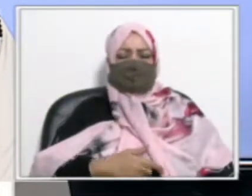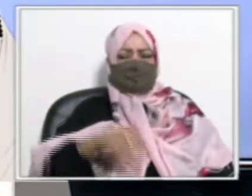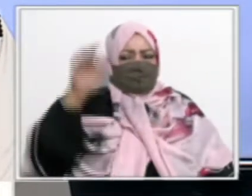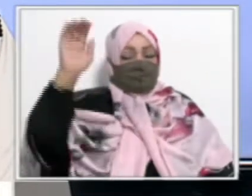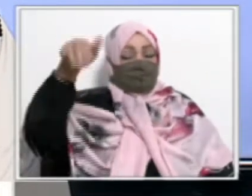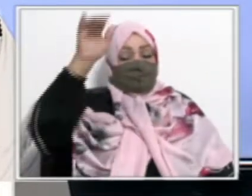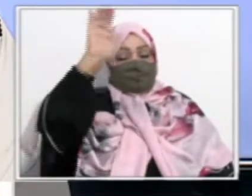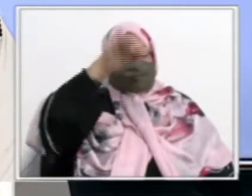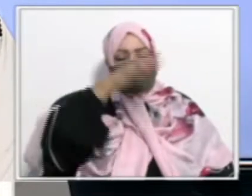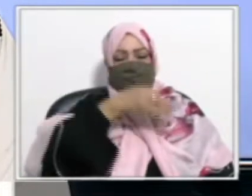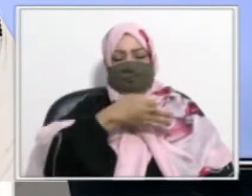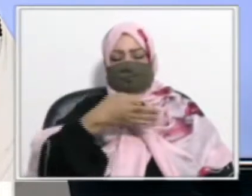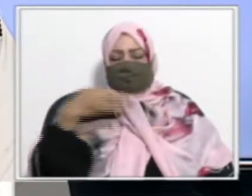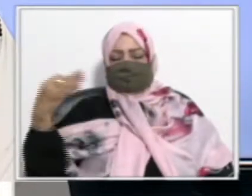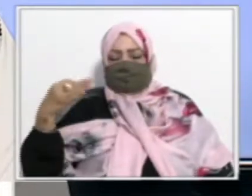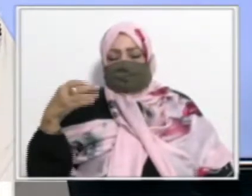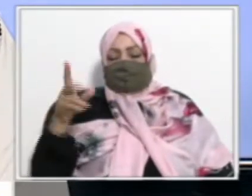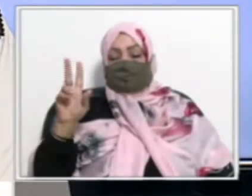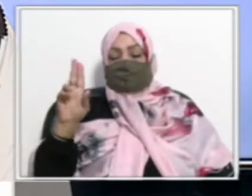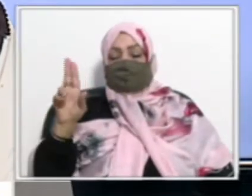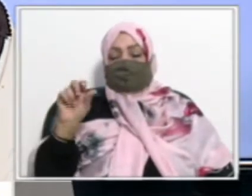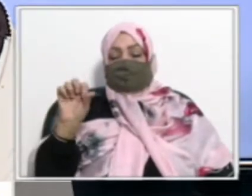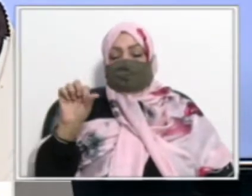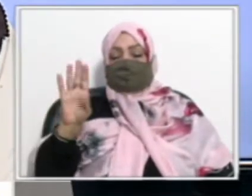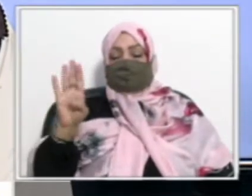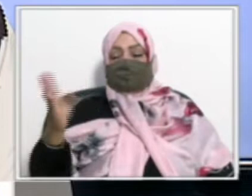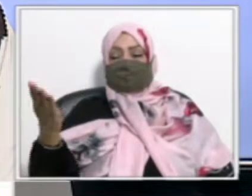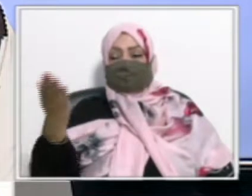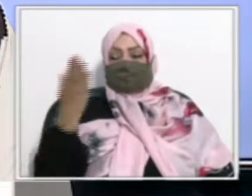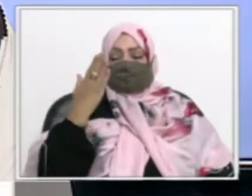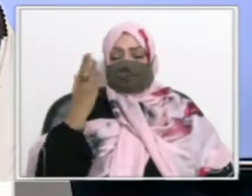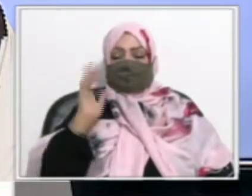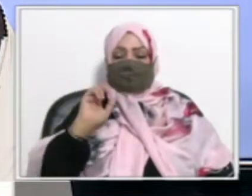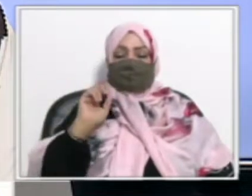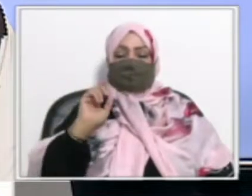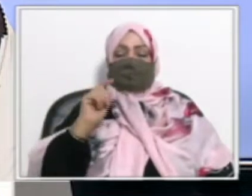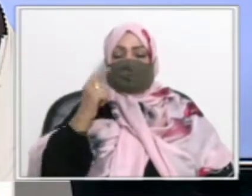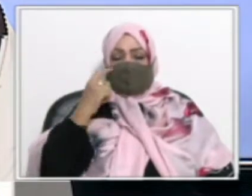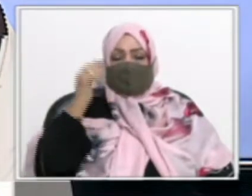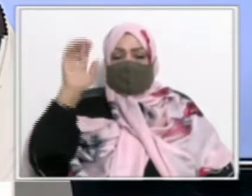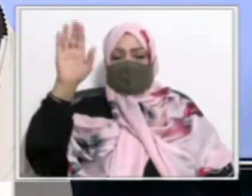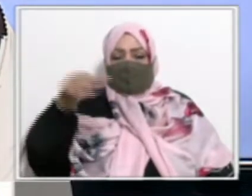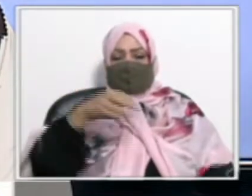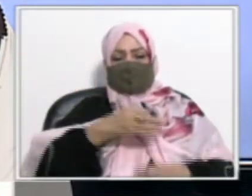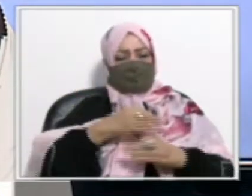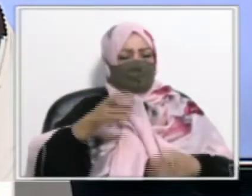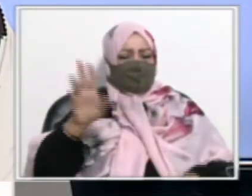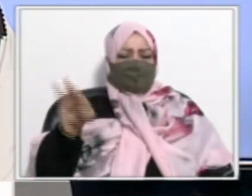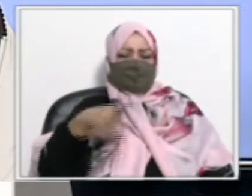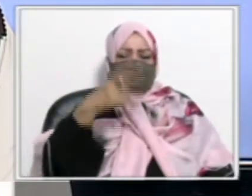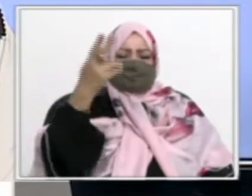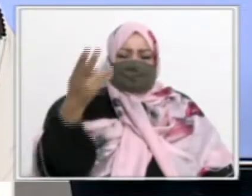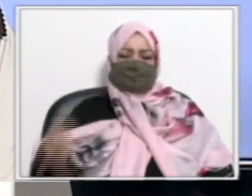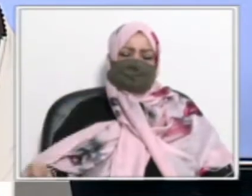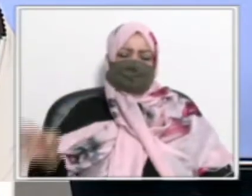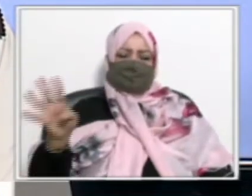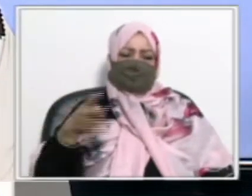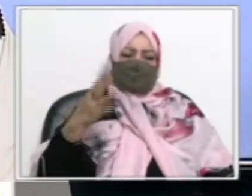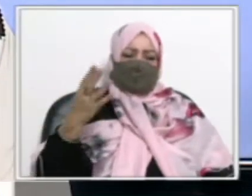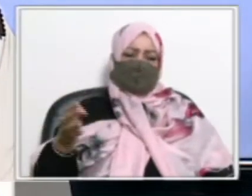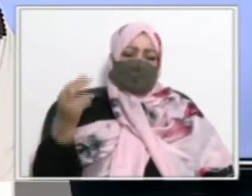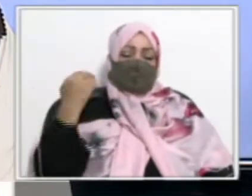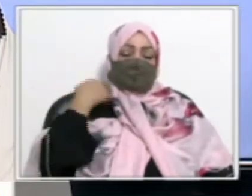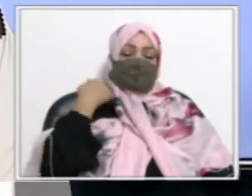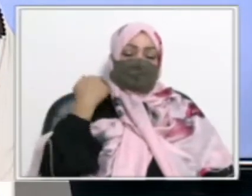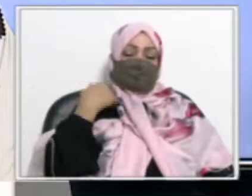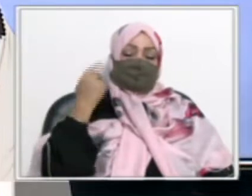الصفة. لذلك علماءنا لما أجازوا البيع الآمر بالشراء وبيع هذه وسموها بالمرابحة،